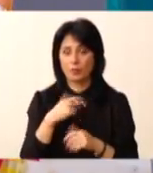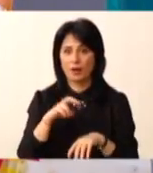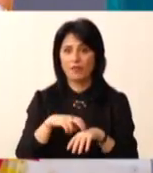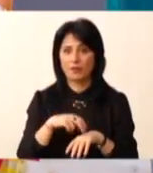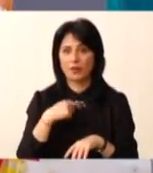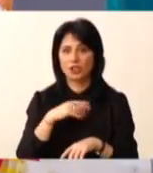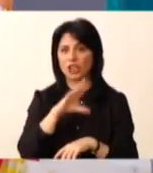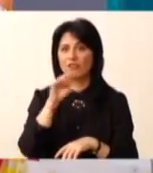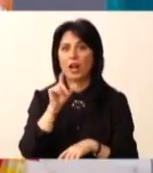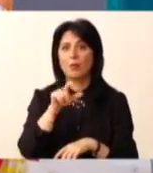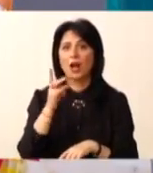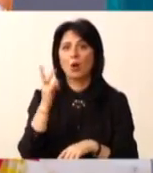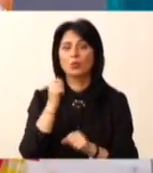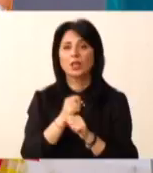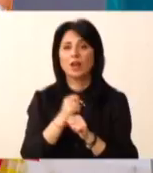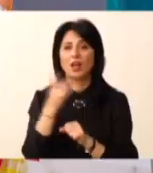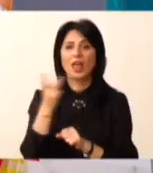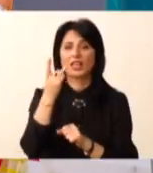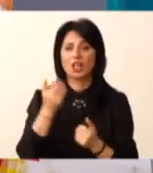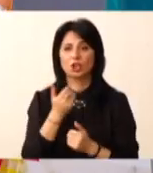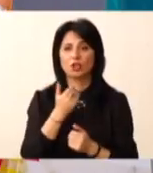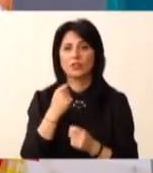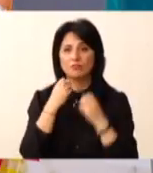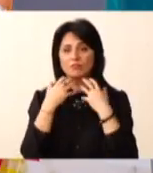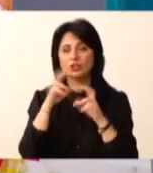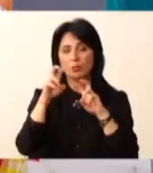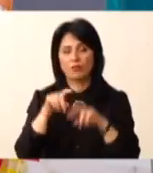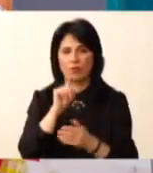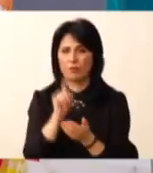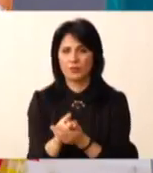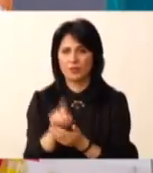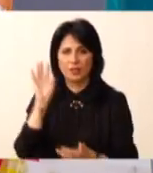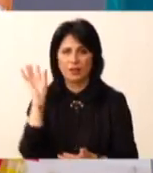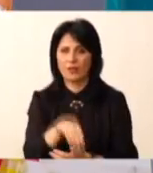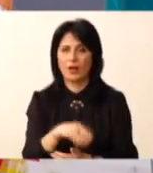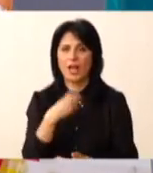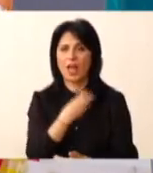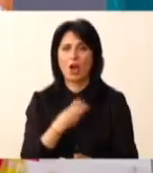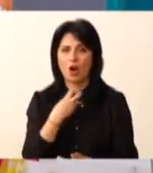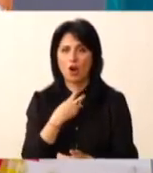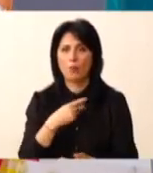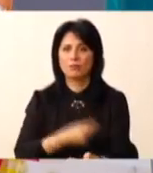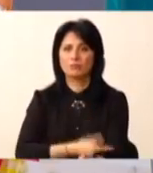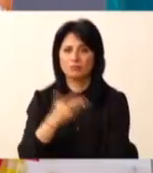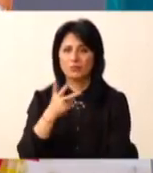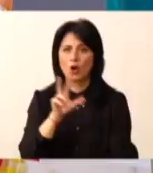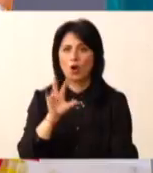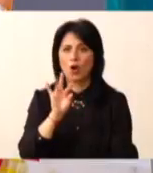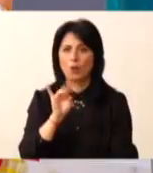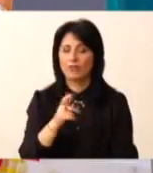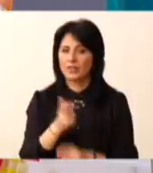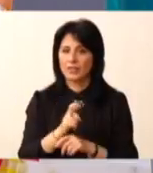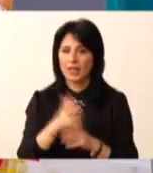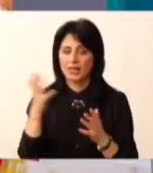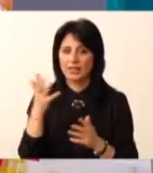ენდოკრინოლოგს, ალბათ ყველა ადამიანმა უნდა გაიკეთოს ერთხელ მაინც ცხოვრებაში ფარისებრი ჯირკვლის ექოსკოპიას და ჰორმონების გამოკვლევა, ვინაიდან